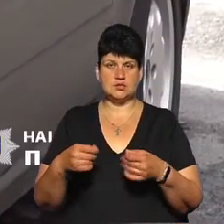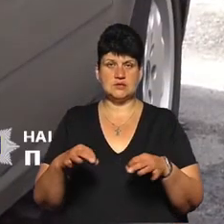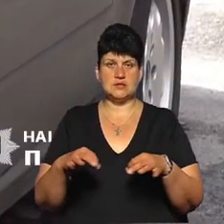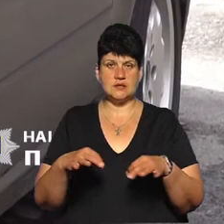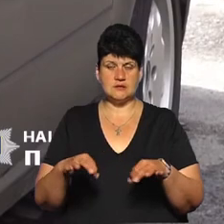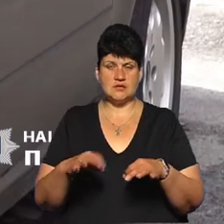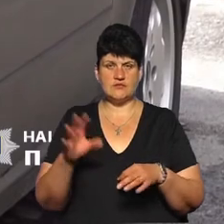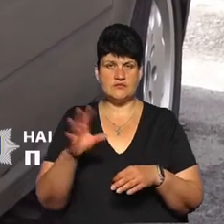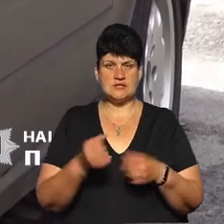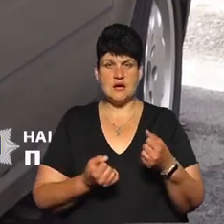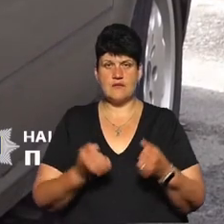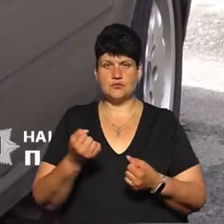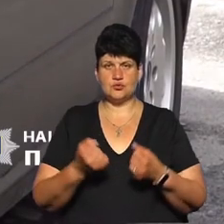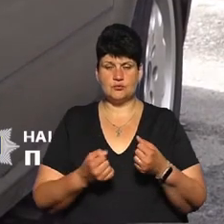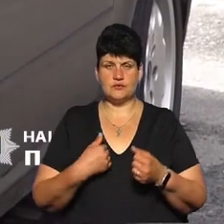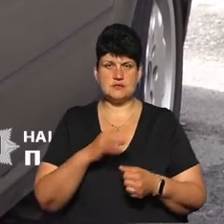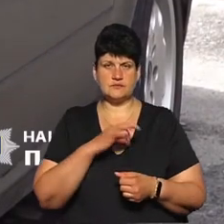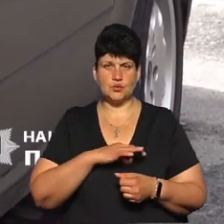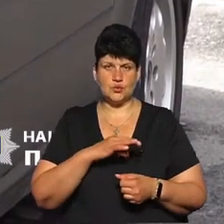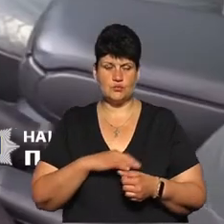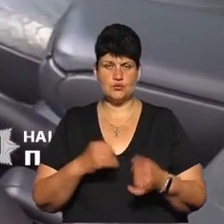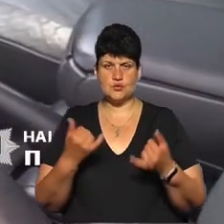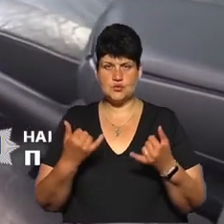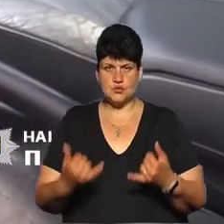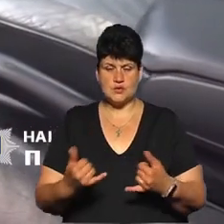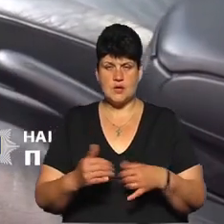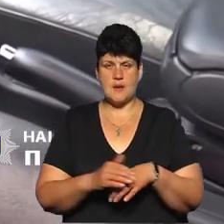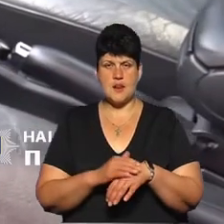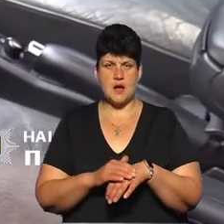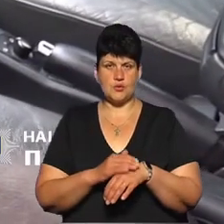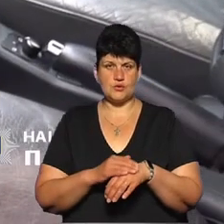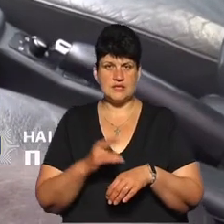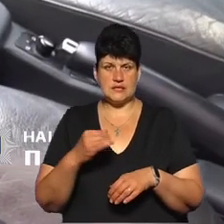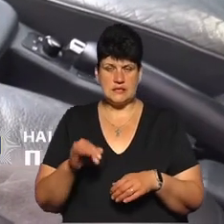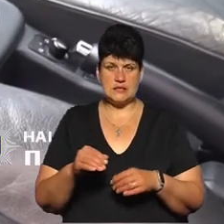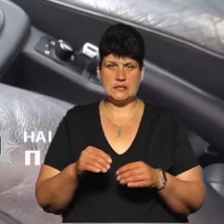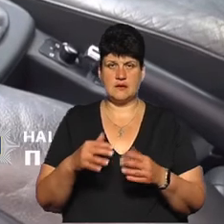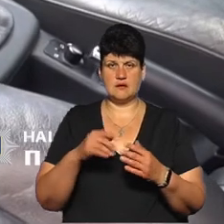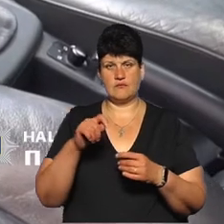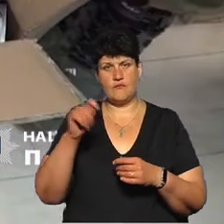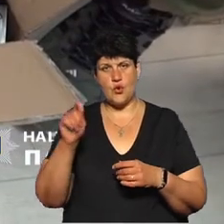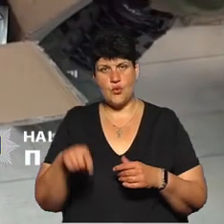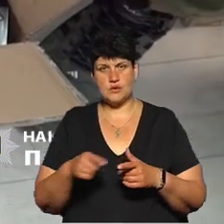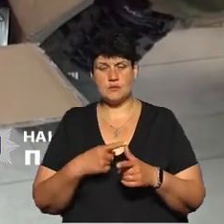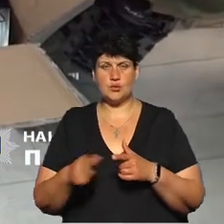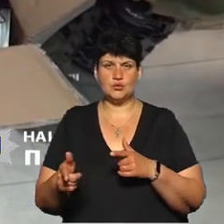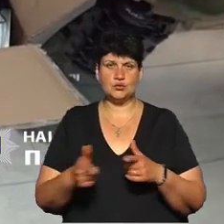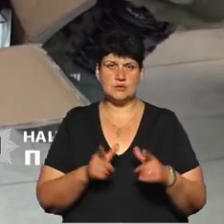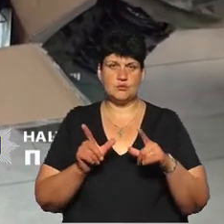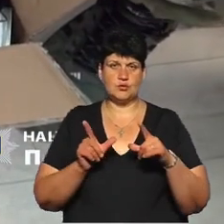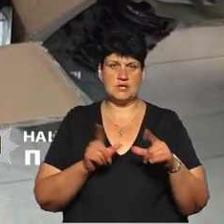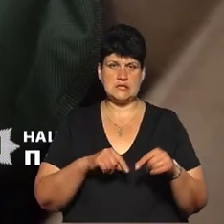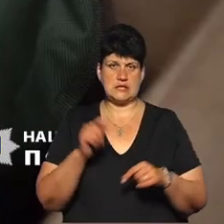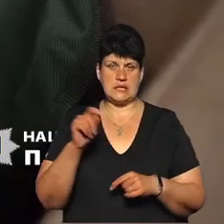автомобілі у нас використовуються сьогодні благодійні або на фронті, або готуються до поїздки на фронт. Окрім